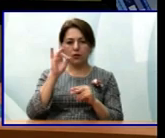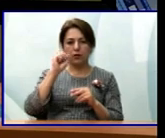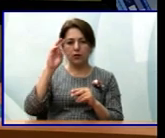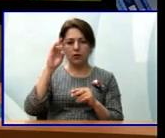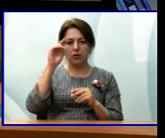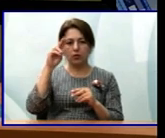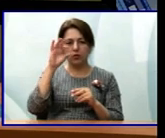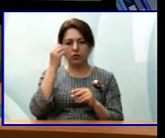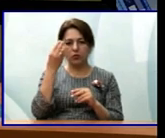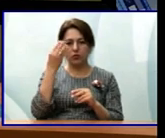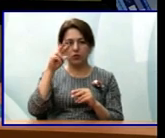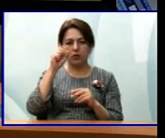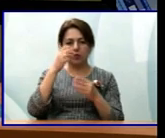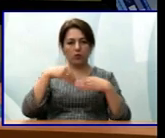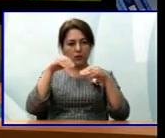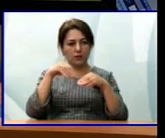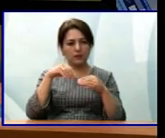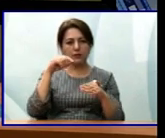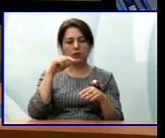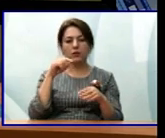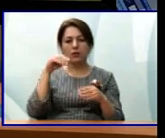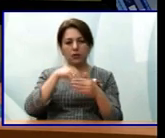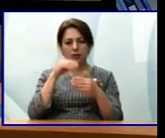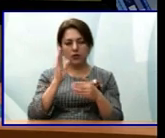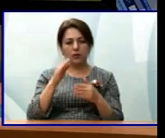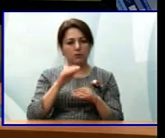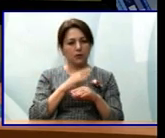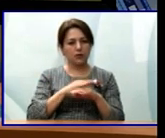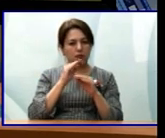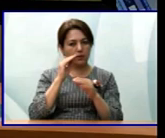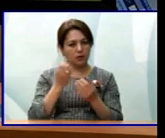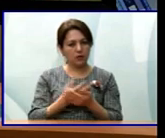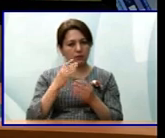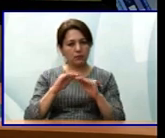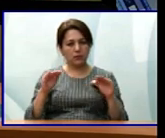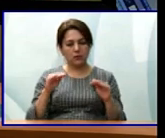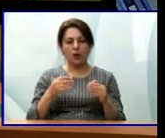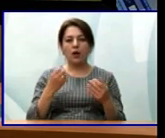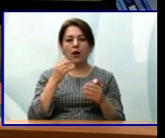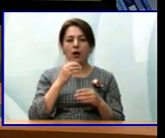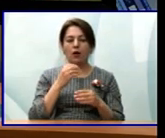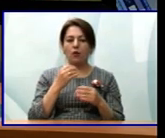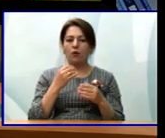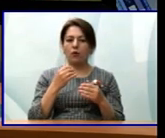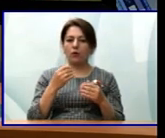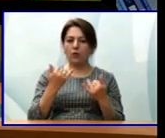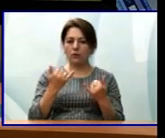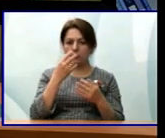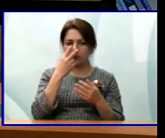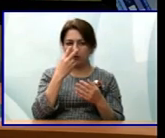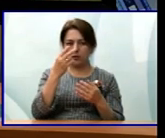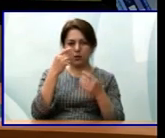oilasiga tegishli edi. Barakalla aziz o'quvchim. Ana endi aziz o'quvchilar, yuqorida ko'rib